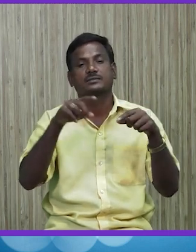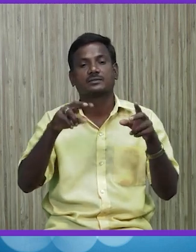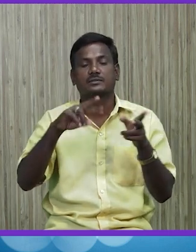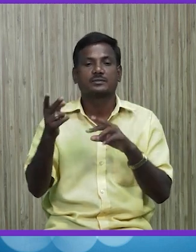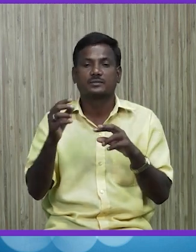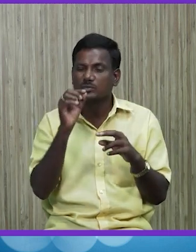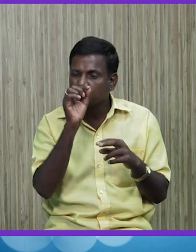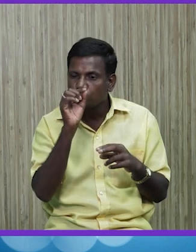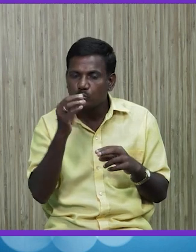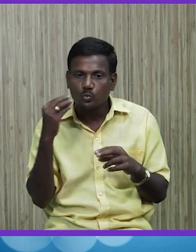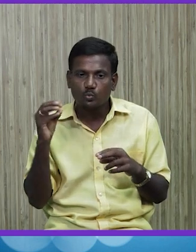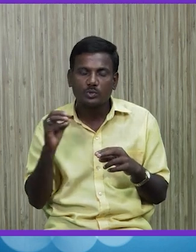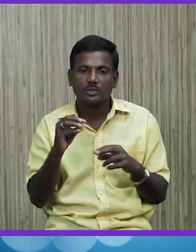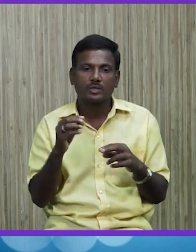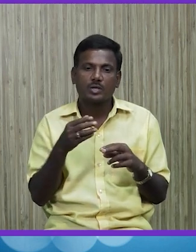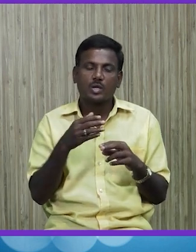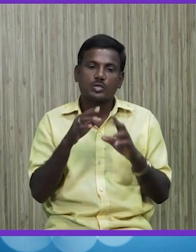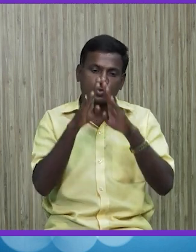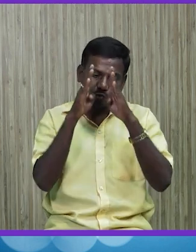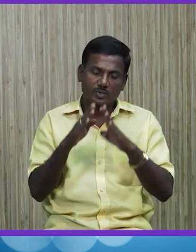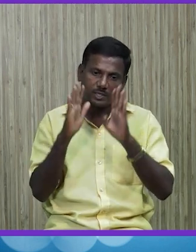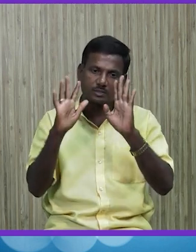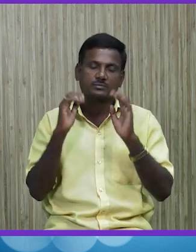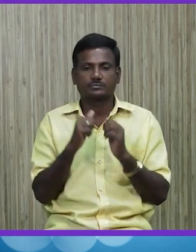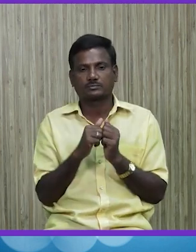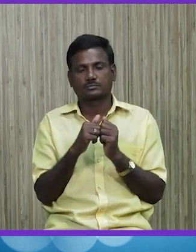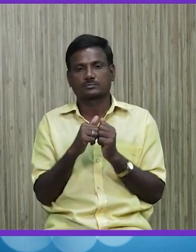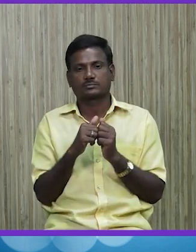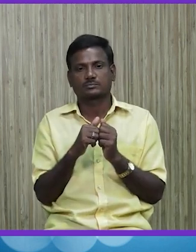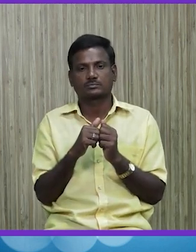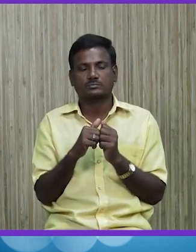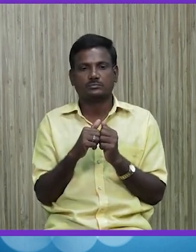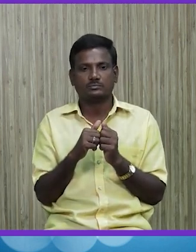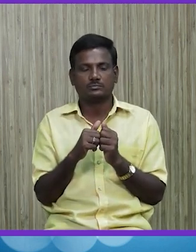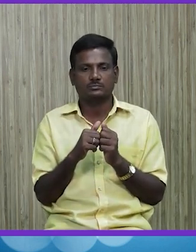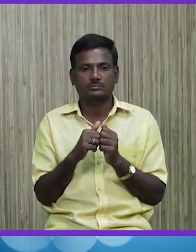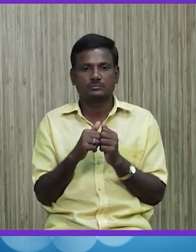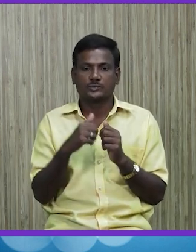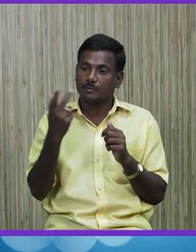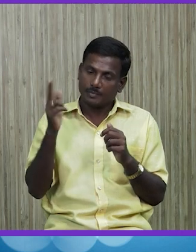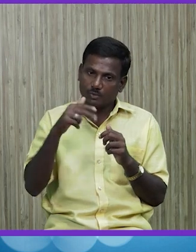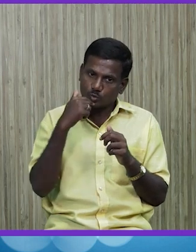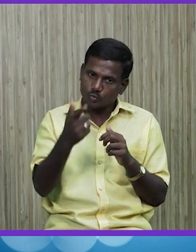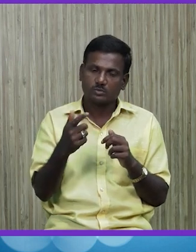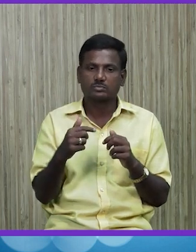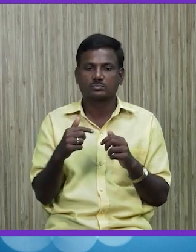நும் உருப்புகளின் சுவர்களி காணப்படுகின்றேன். வேண்டு முறுமுறை